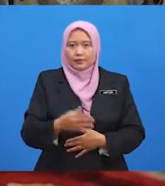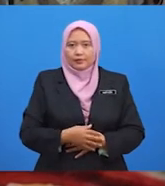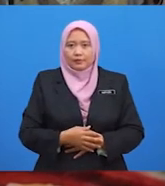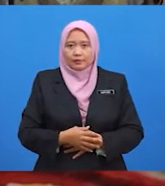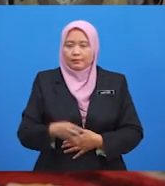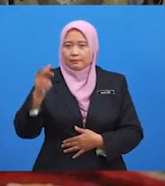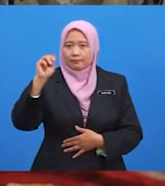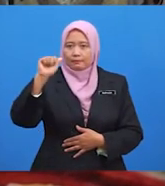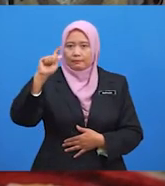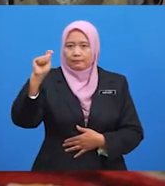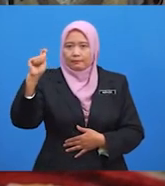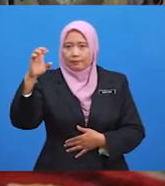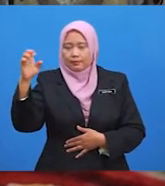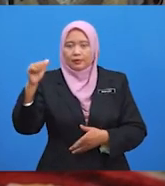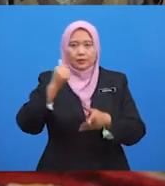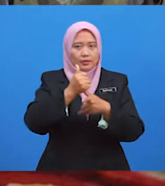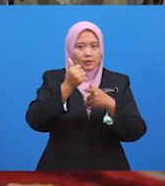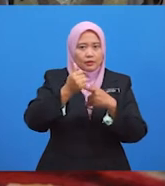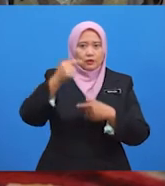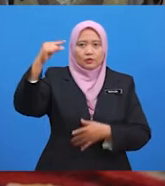Mat atau glossy?